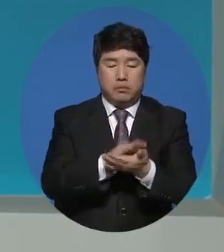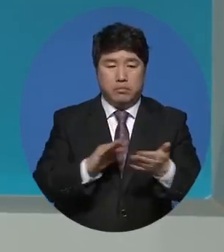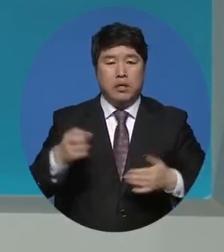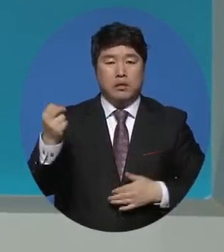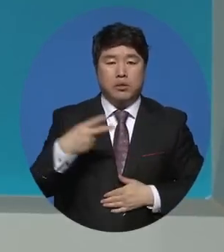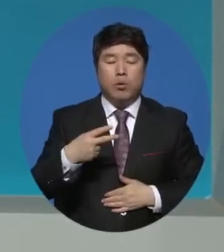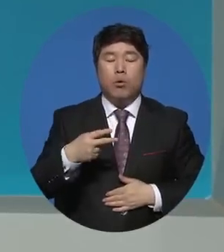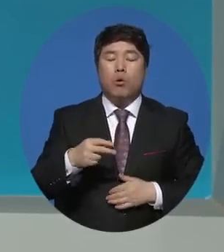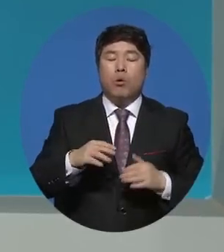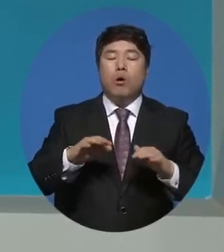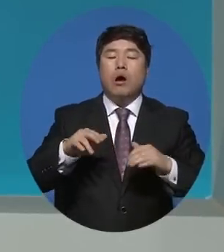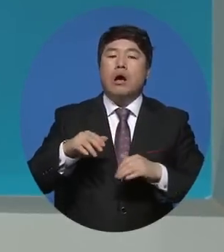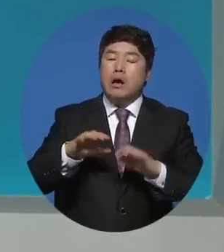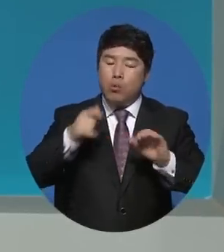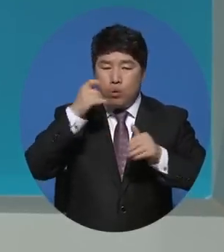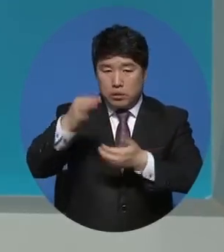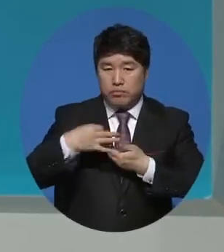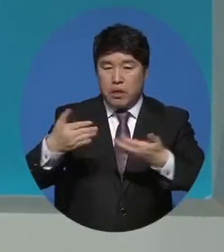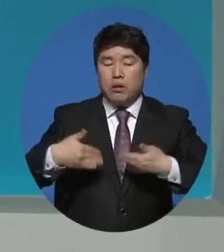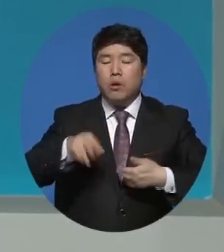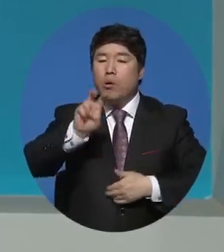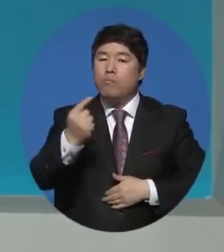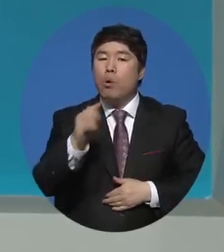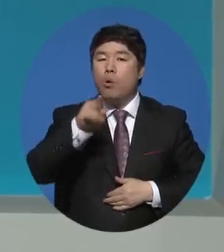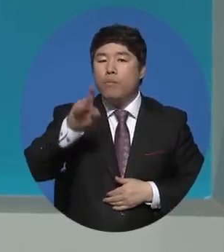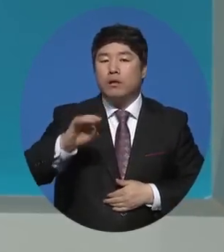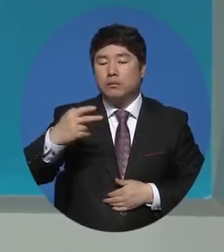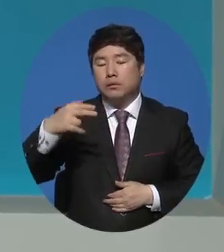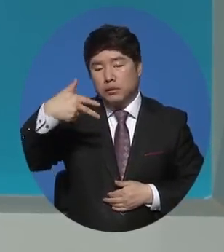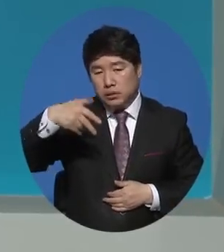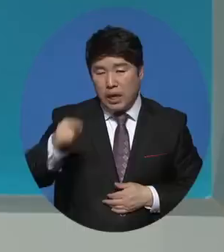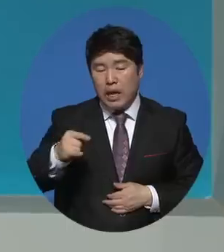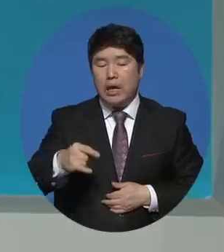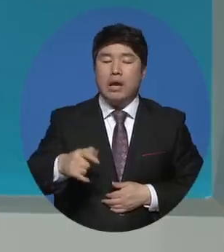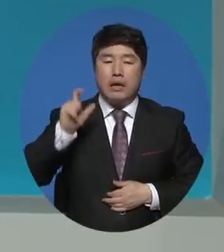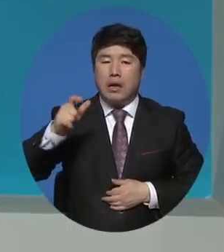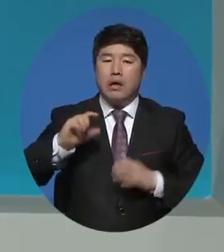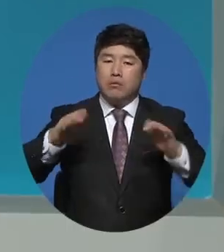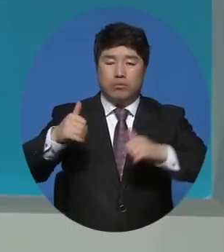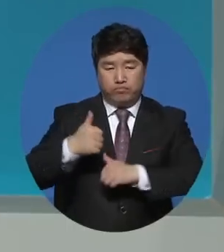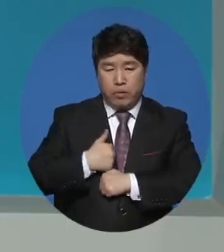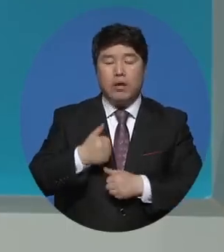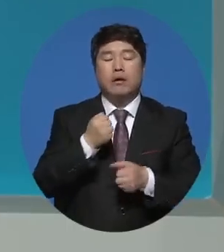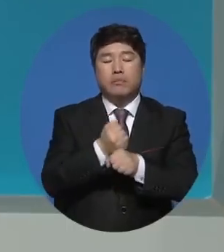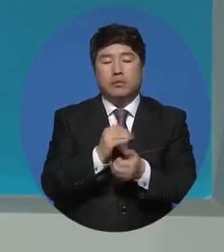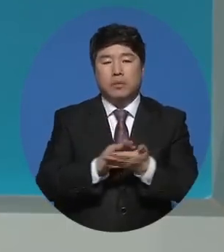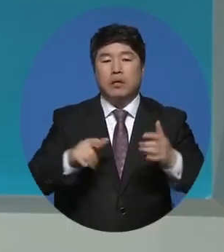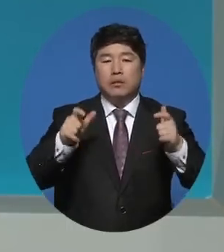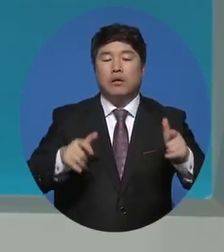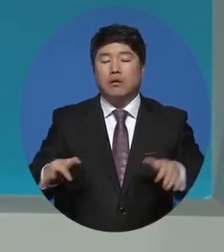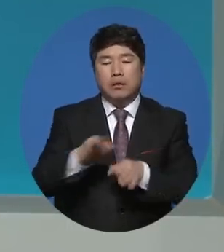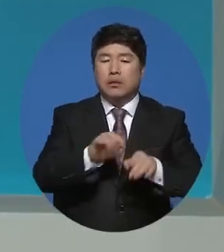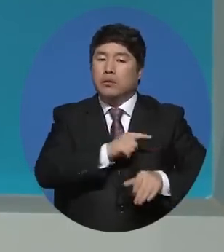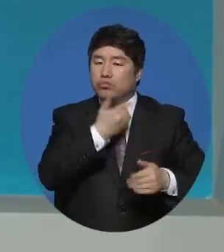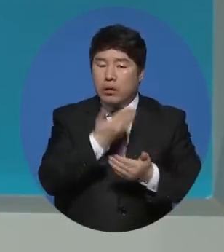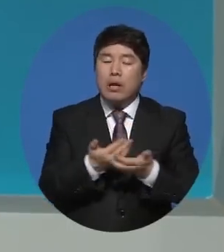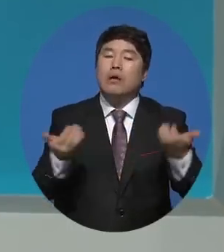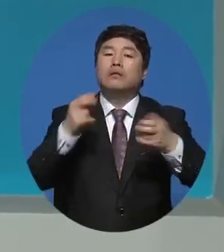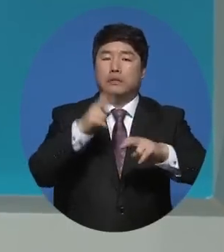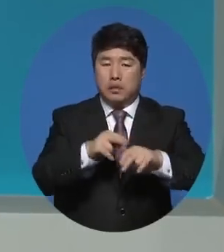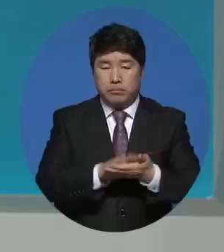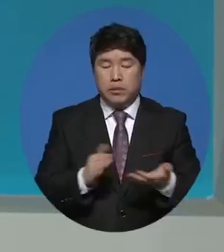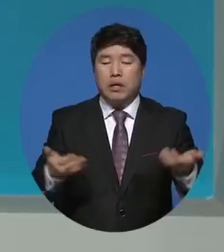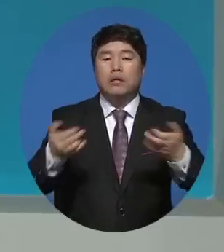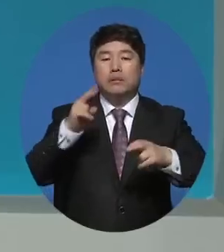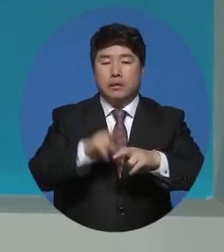모병제로 튼튼한 국방을 만들겠습니다 지역 관련돼서는 이미 말씀드린 대로 제일 중요한게 일자리입니다 일자리를